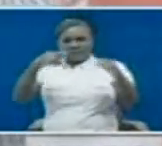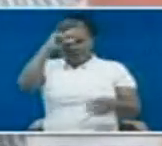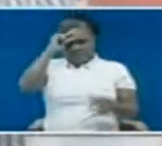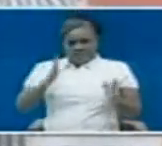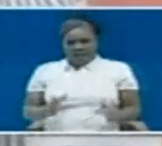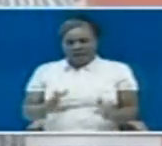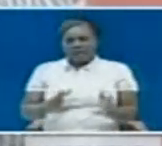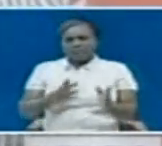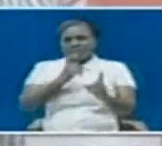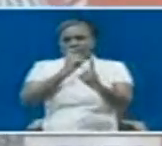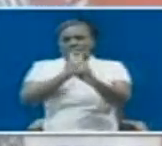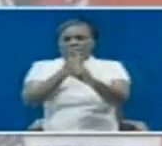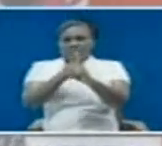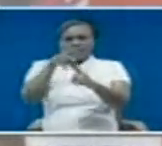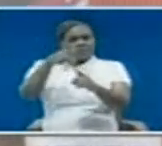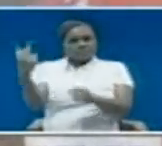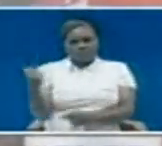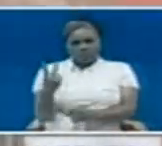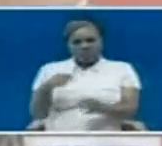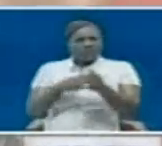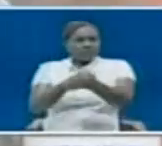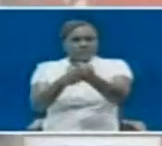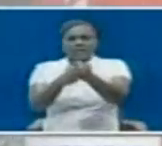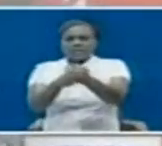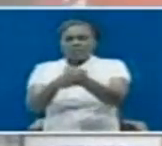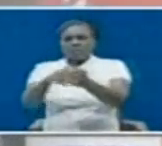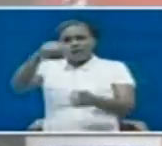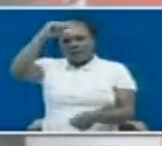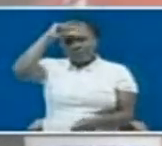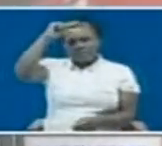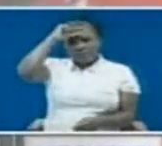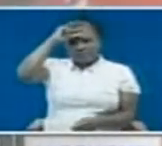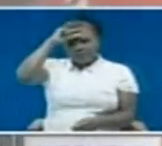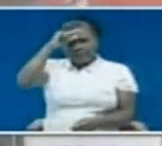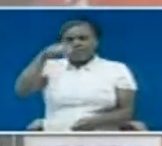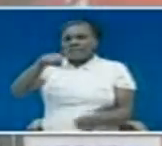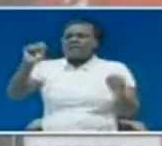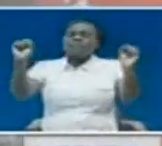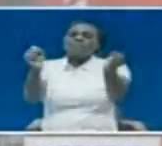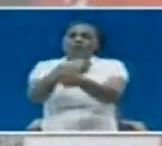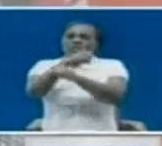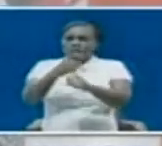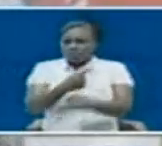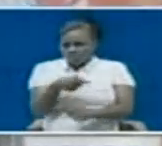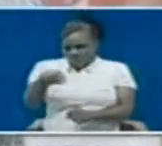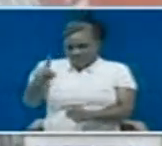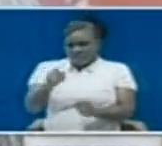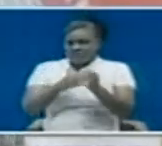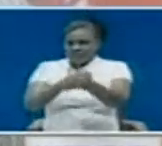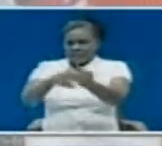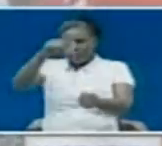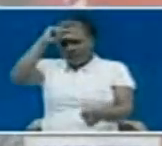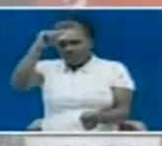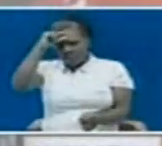Kilifi, hawa vile vile ni waongozi wa serikali. Kwa hivyo haiwezekani wewe unaongoza